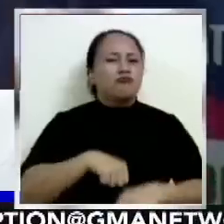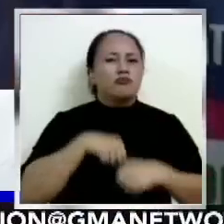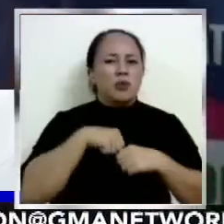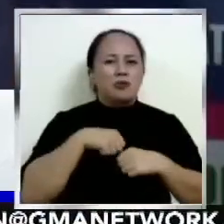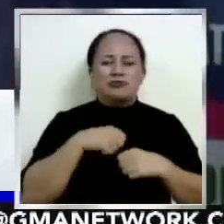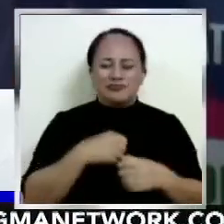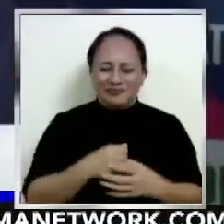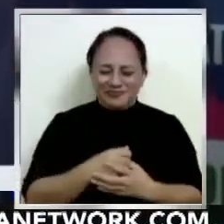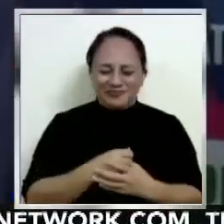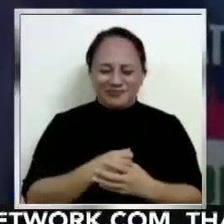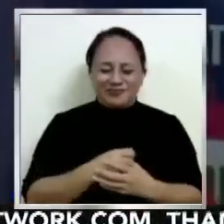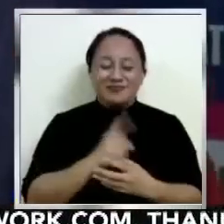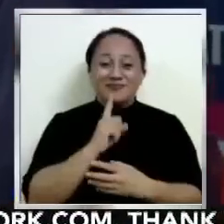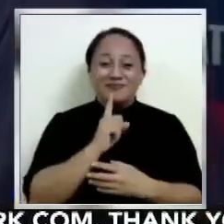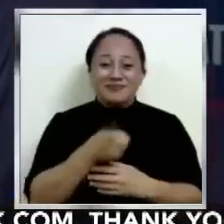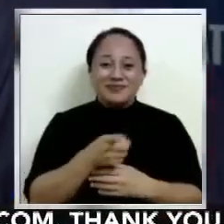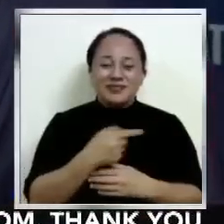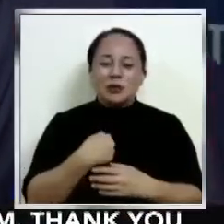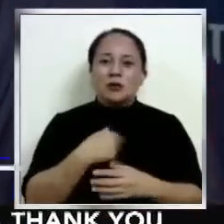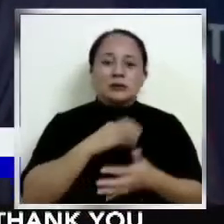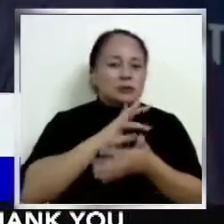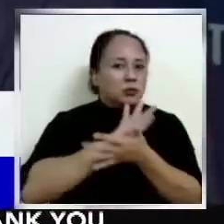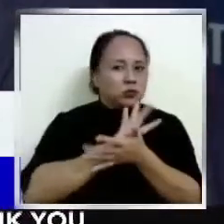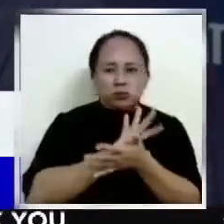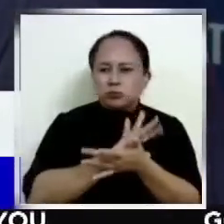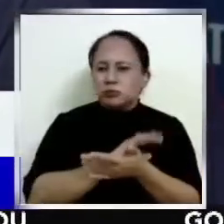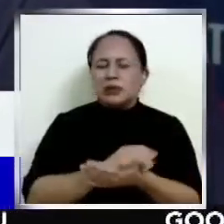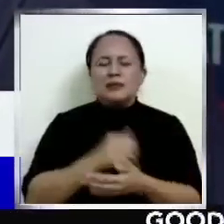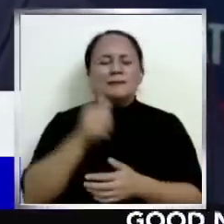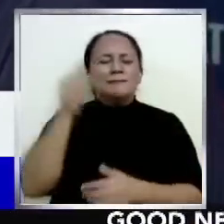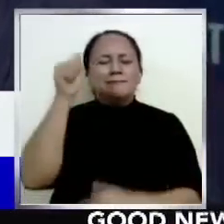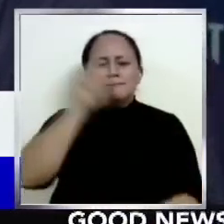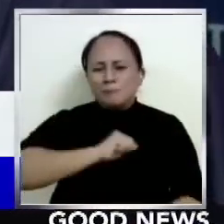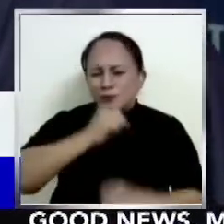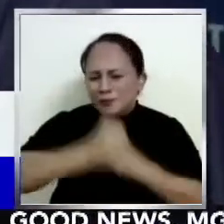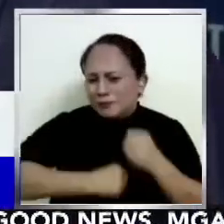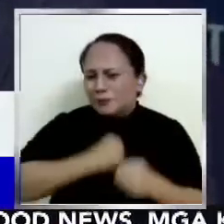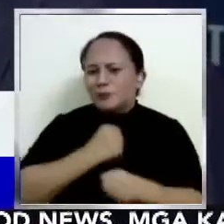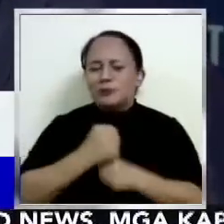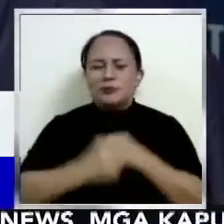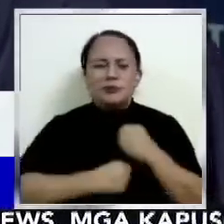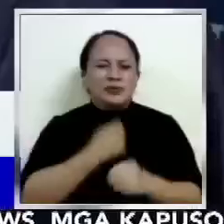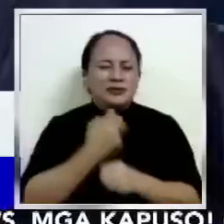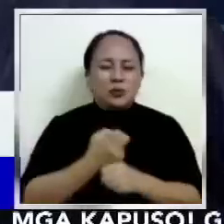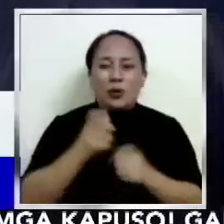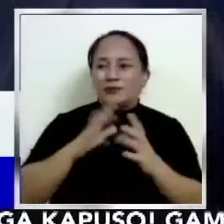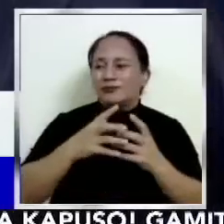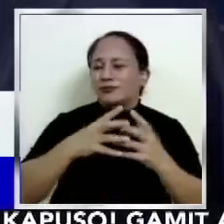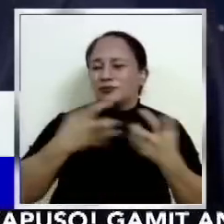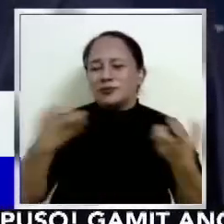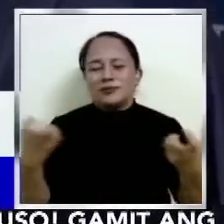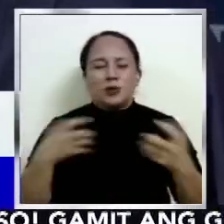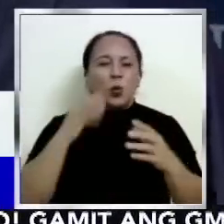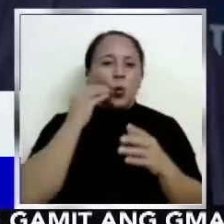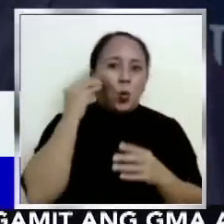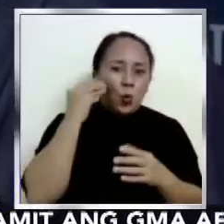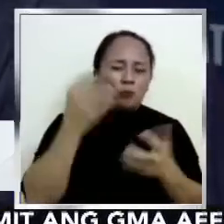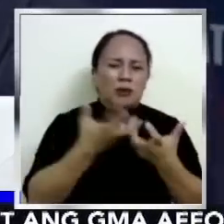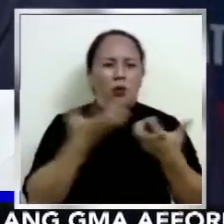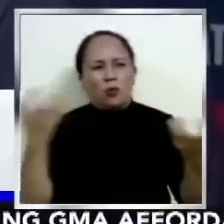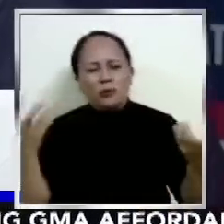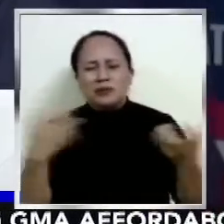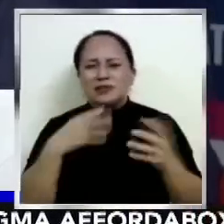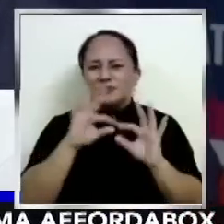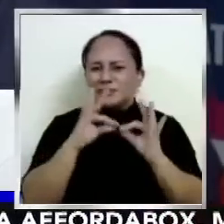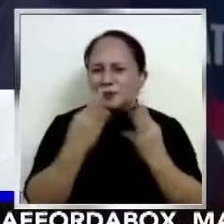Through COVID, through sacrifices, hardships, being away from home, family, work, we give it